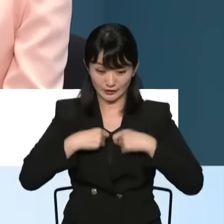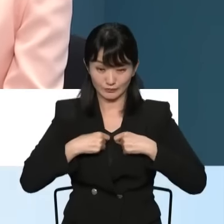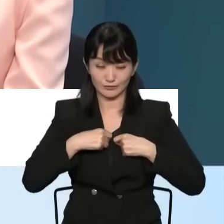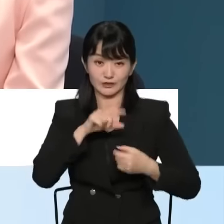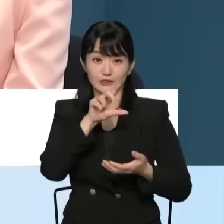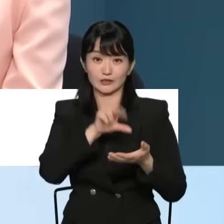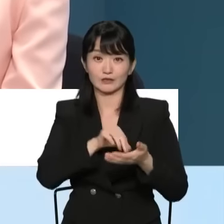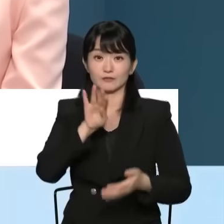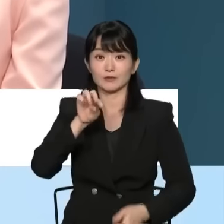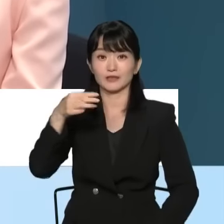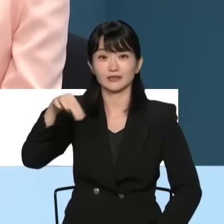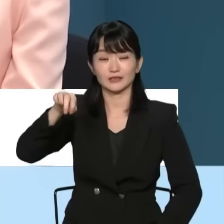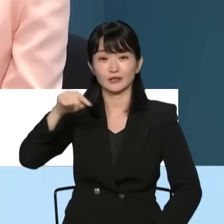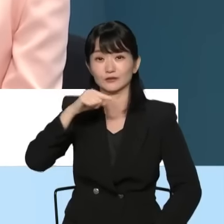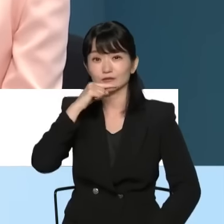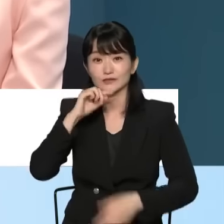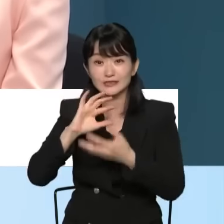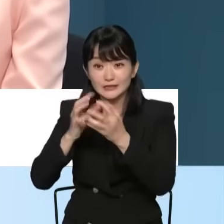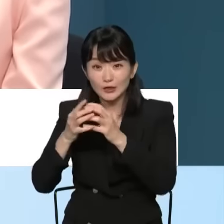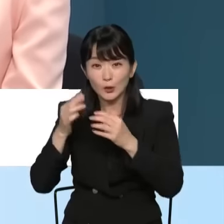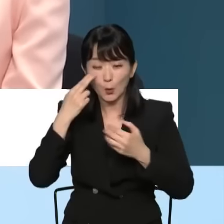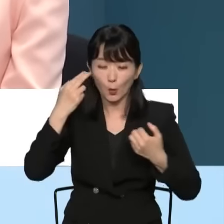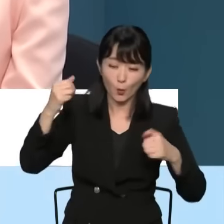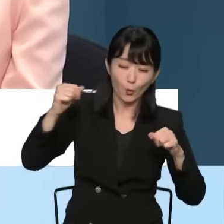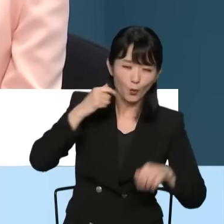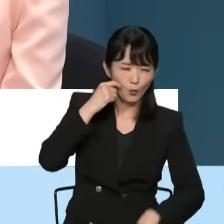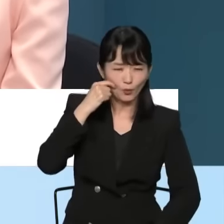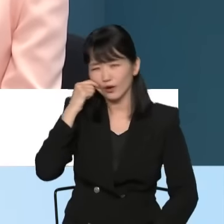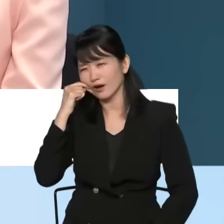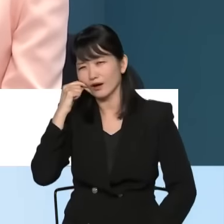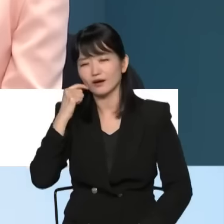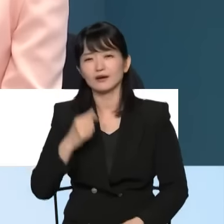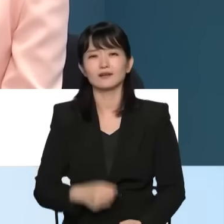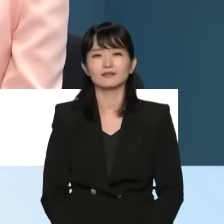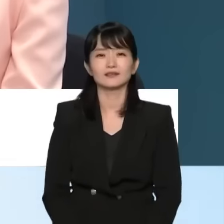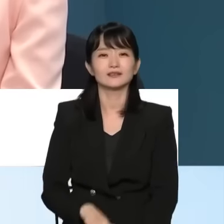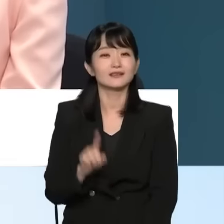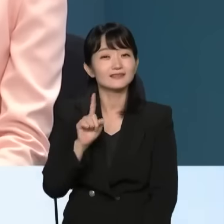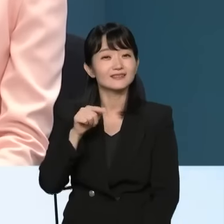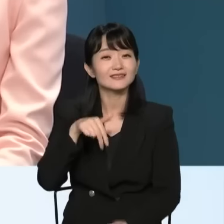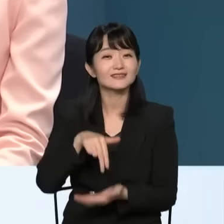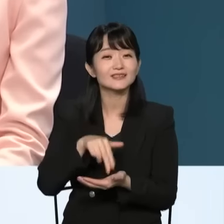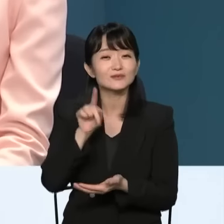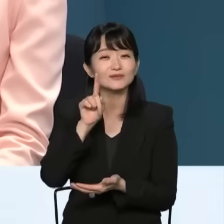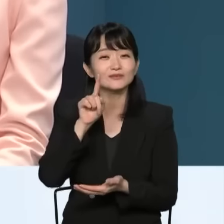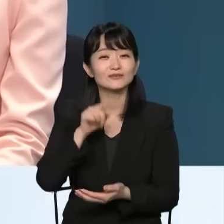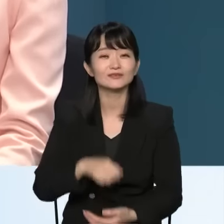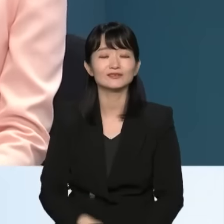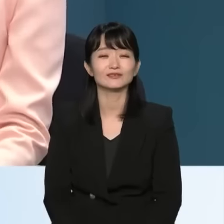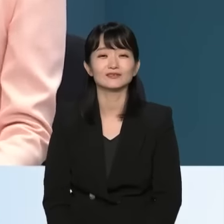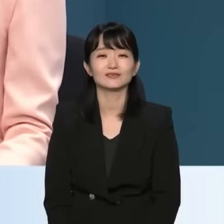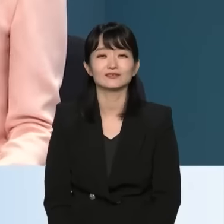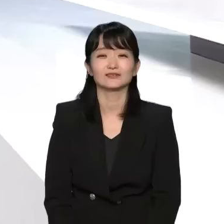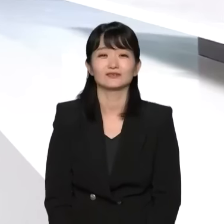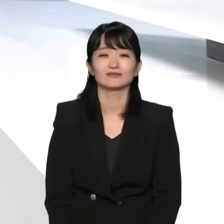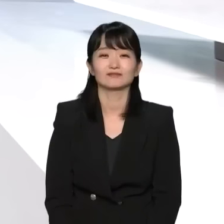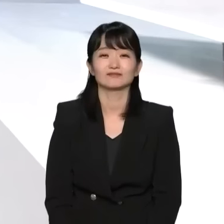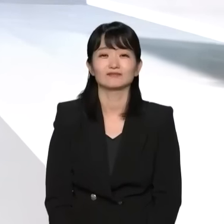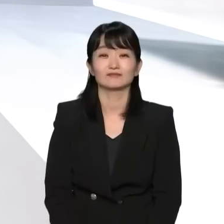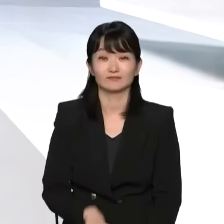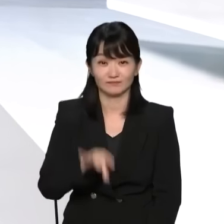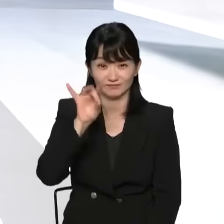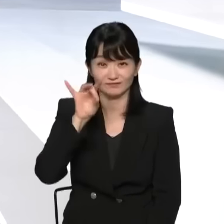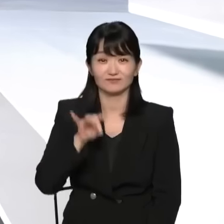공연을 하셨잖아요. 네. 큰 인기를 얻고 계셨는데 어떠셨어요, 소감이, 베르사유의 장미?